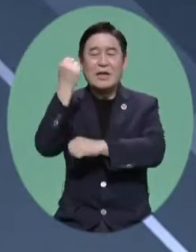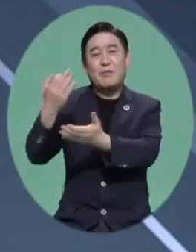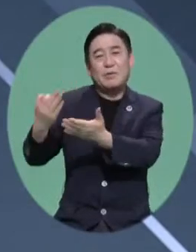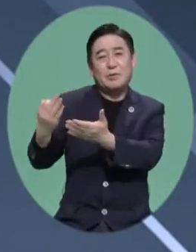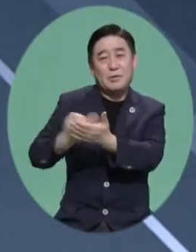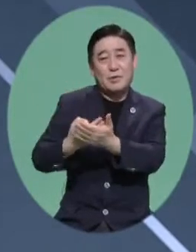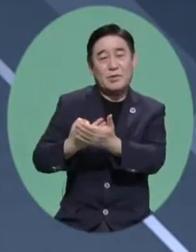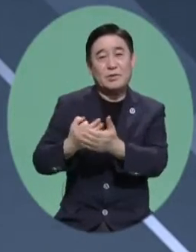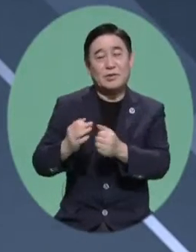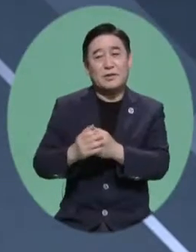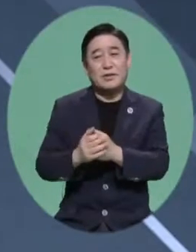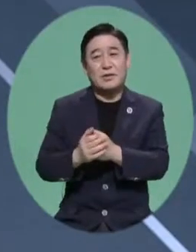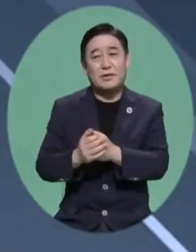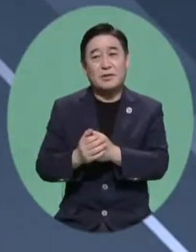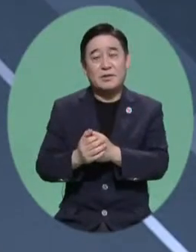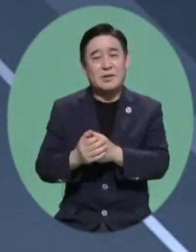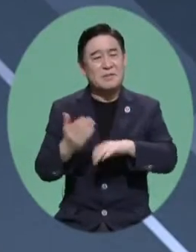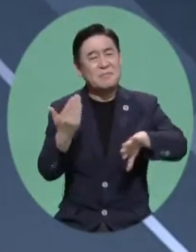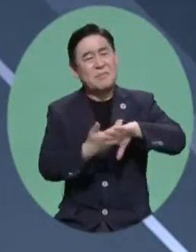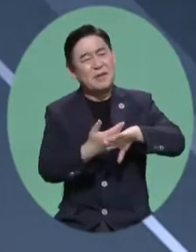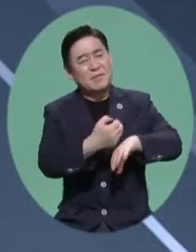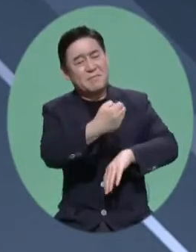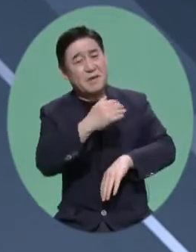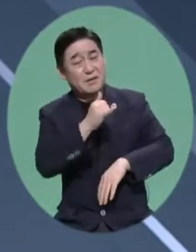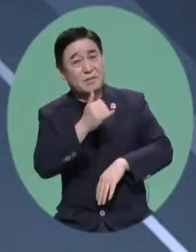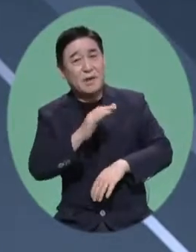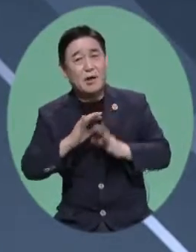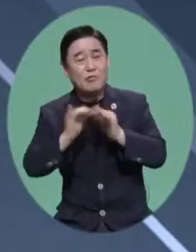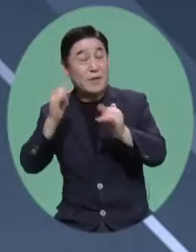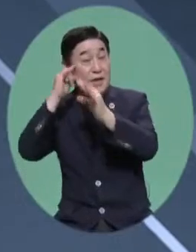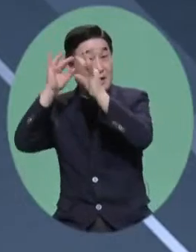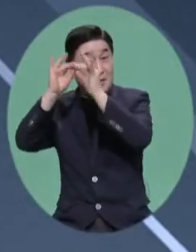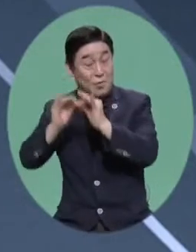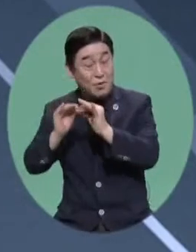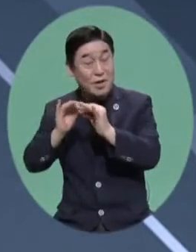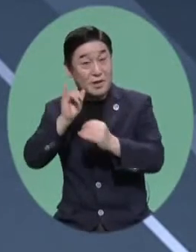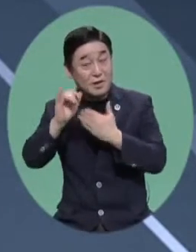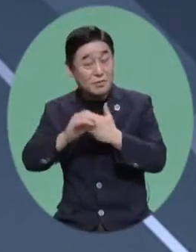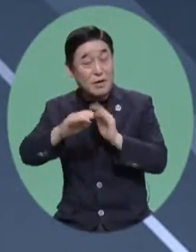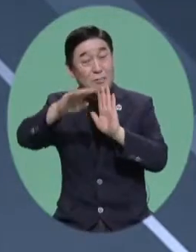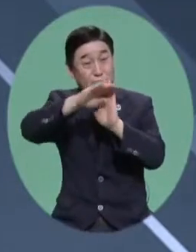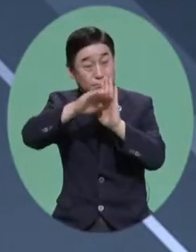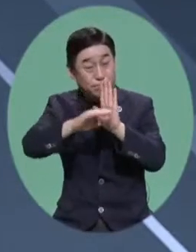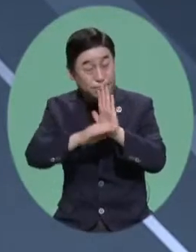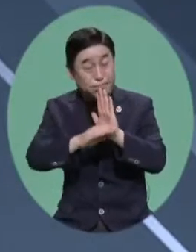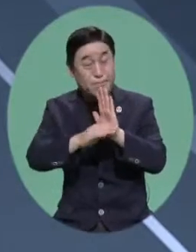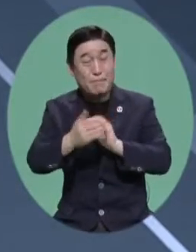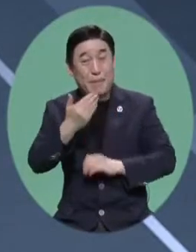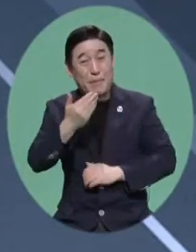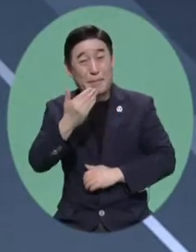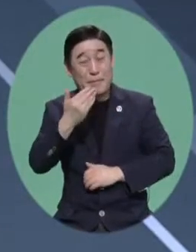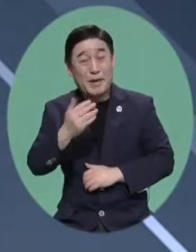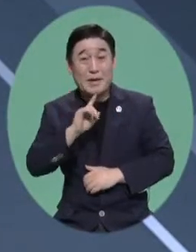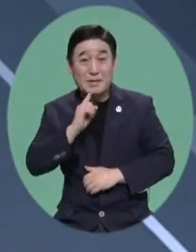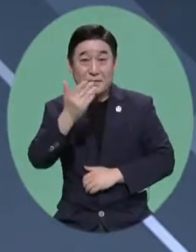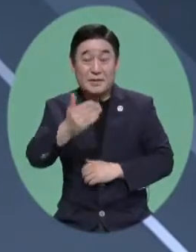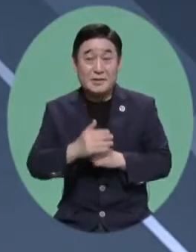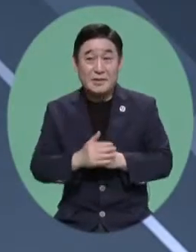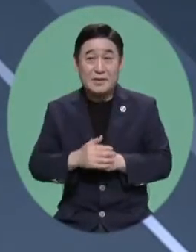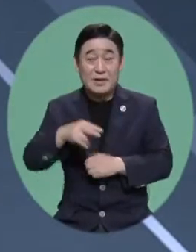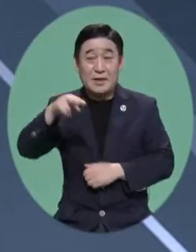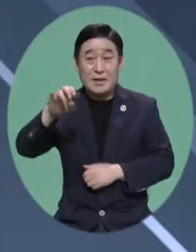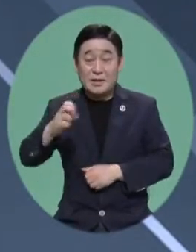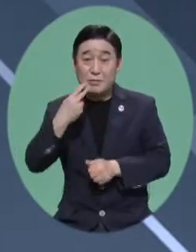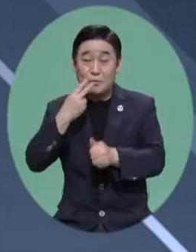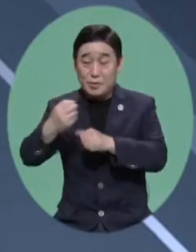은 사실 뭐 반론이 있지만 저는 국민의 동의를 얻어 가면서 순차적으로 하면 된다 이렇게 말씀드리고 우리 시모